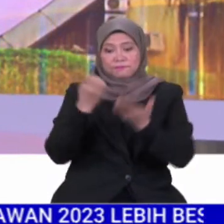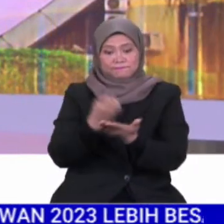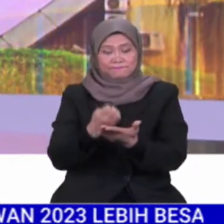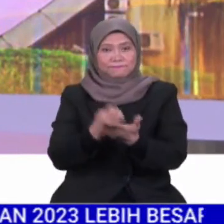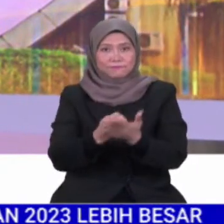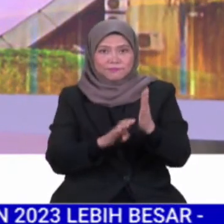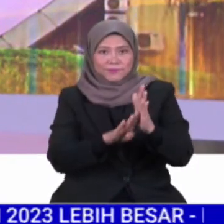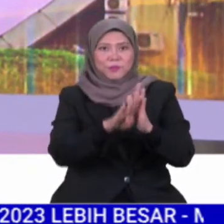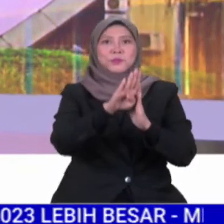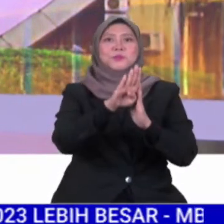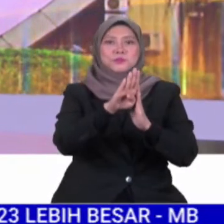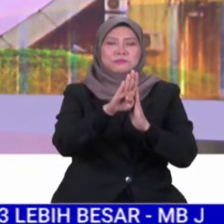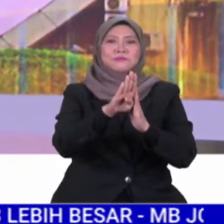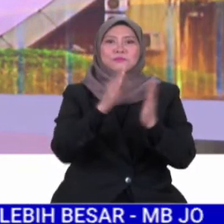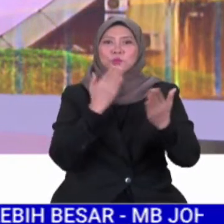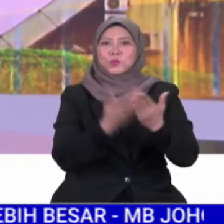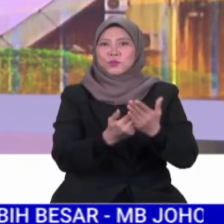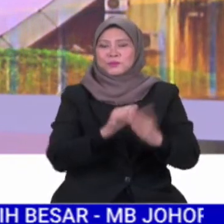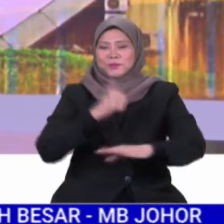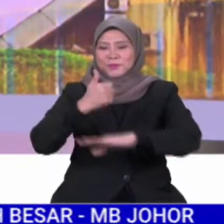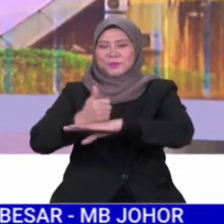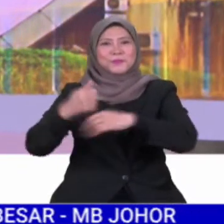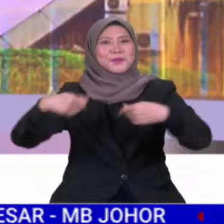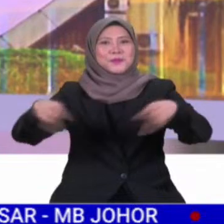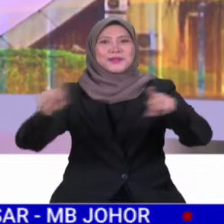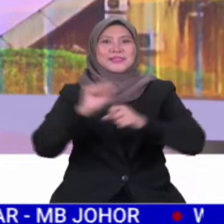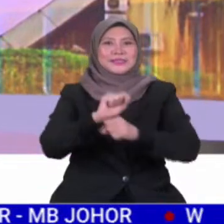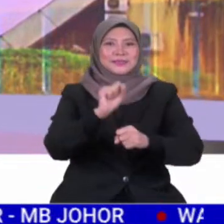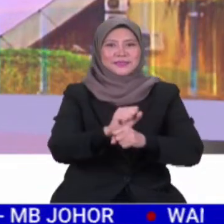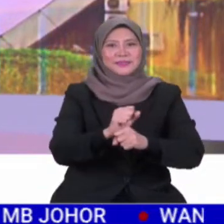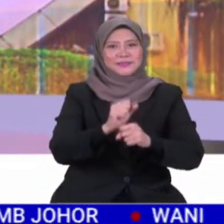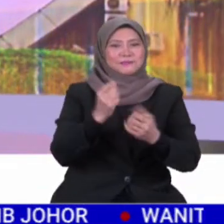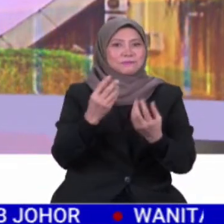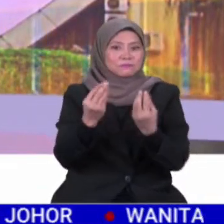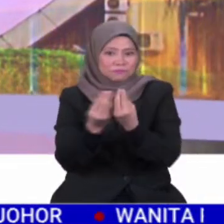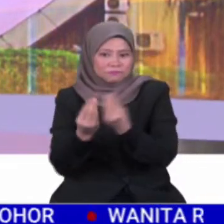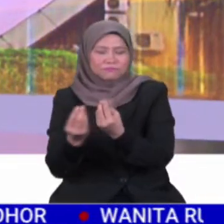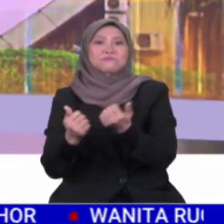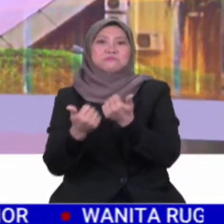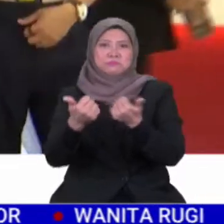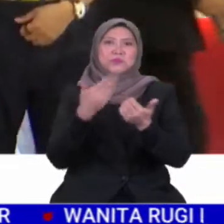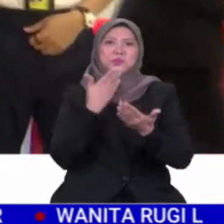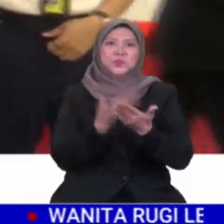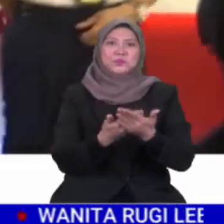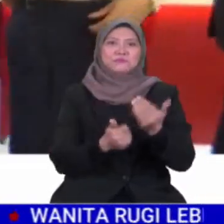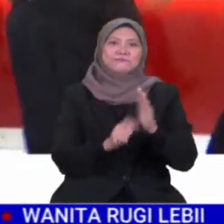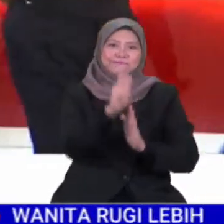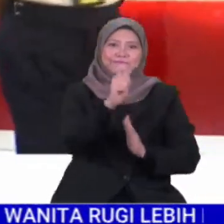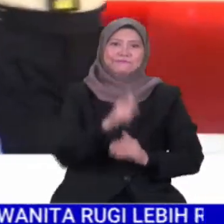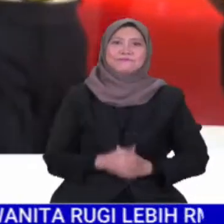ekonomi memberangsangkan selain mewujudkan peluang pekerjaan bernilai tinggi.